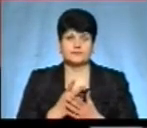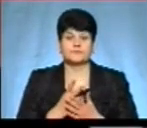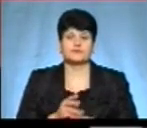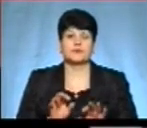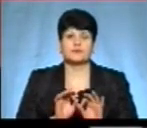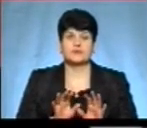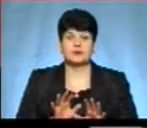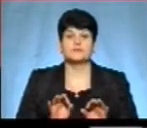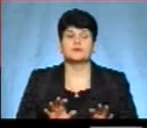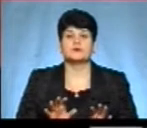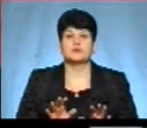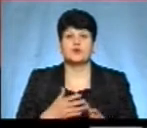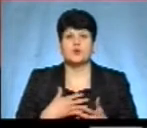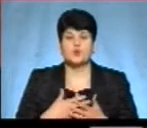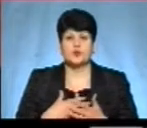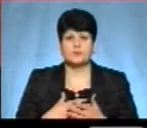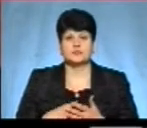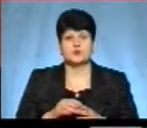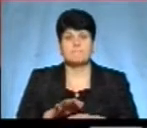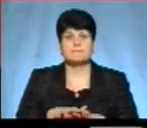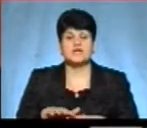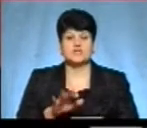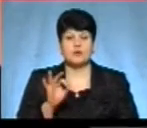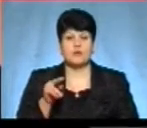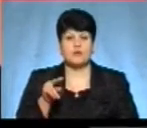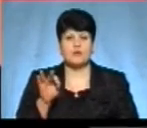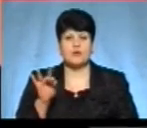координаторки спостереження громадської мережі «Опора» в Тернопільській області.